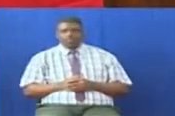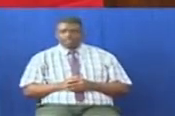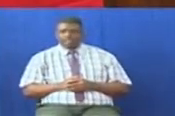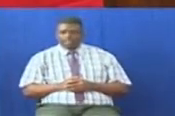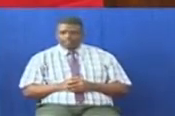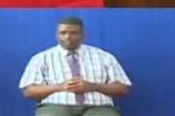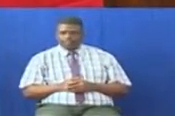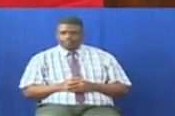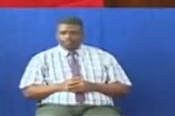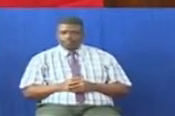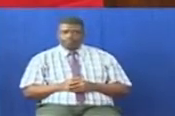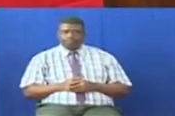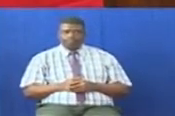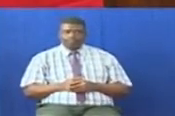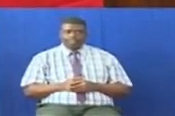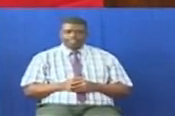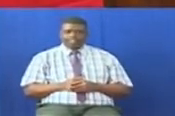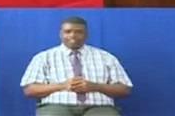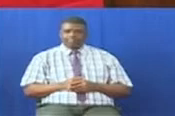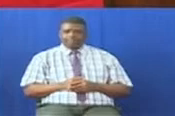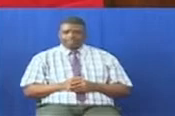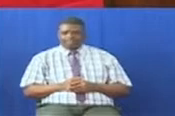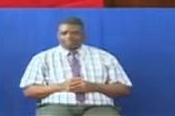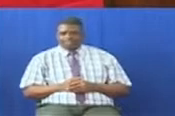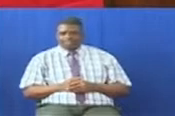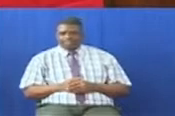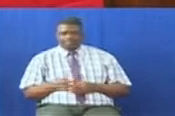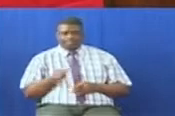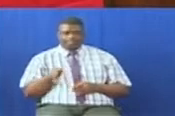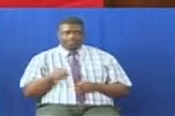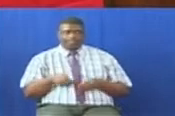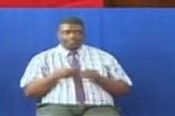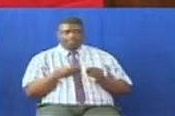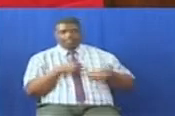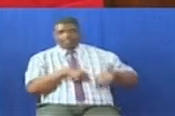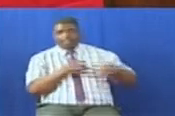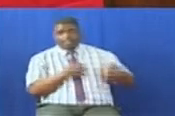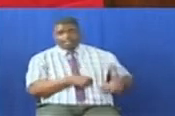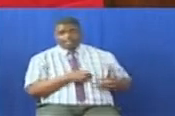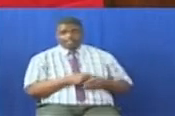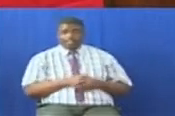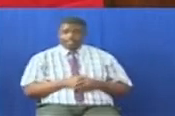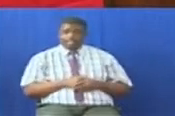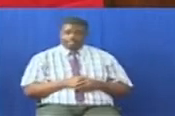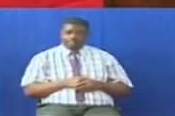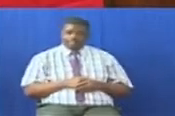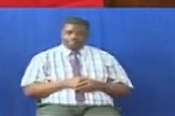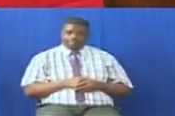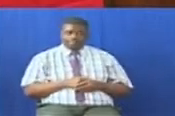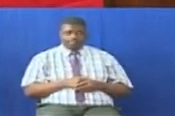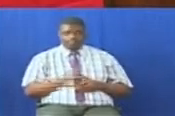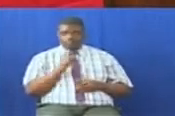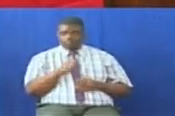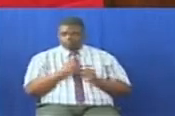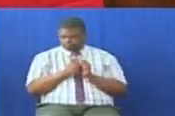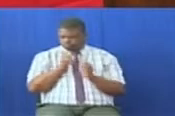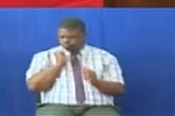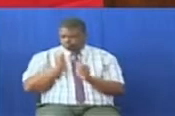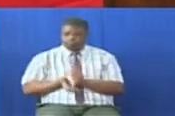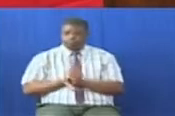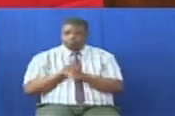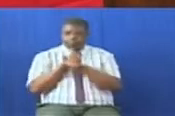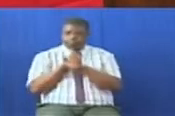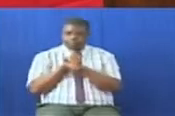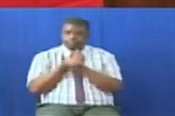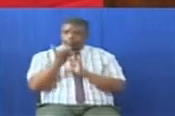na nina kila sababu ya kumpongeza na kumtia moyo. Tuko nyuma yake, tuko tayari kumsaidia kwa kila namna.